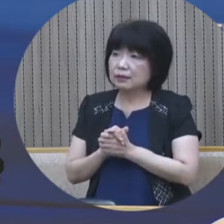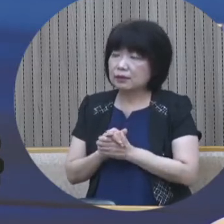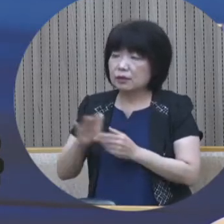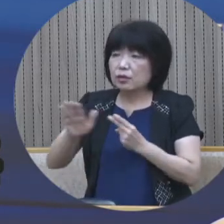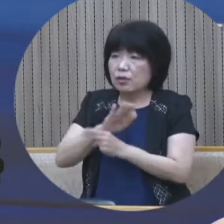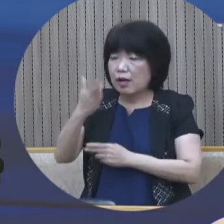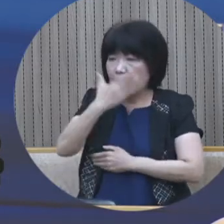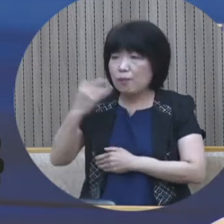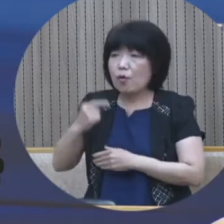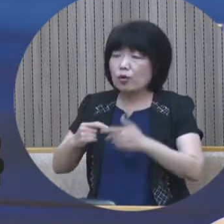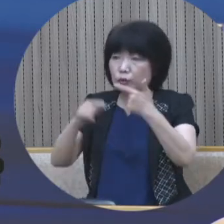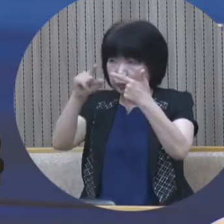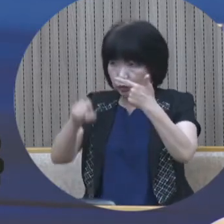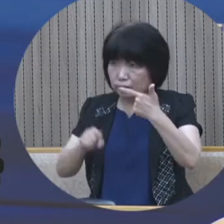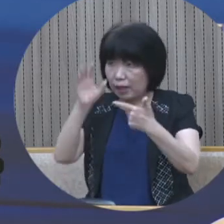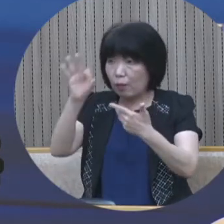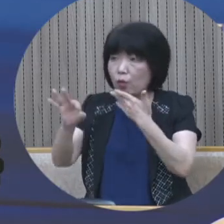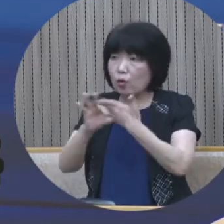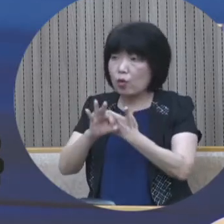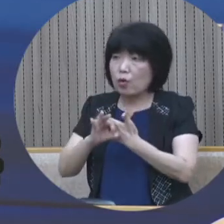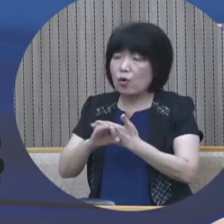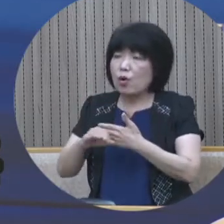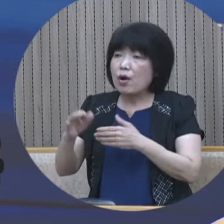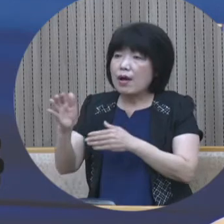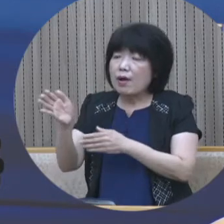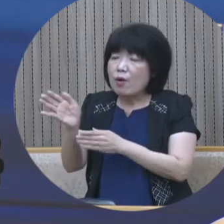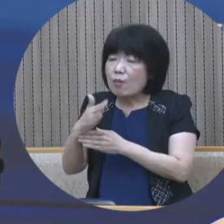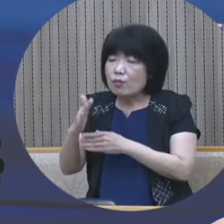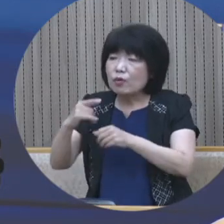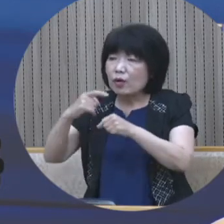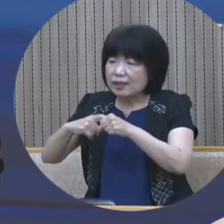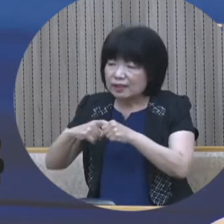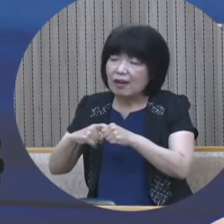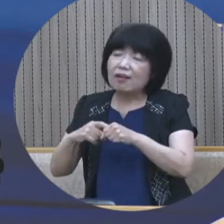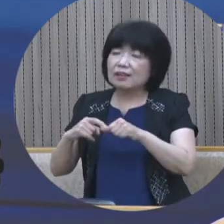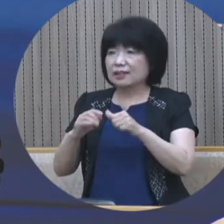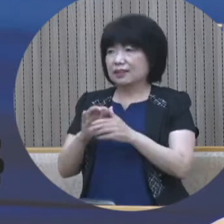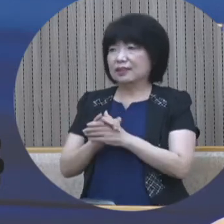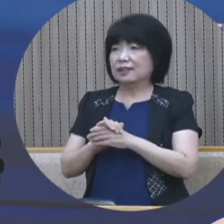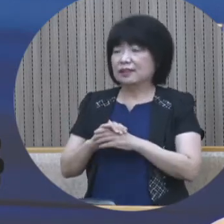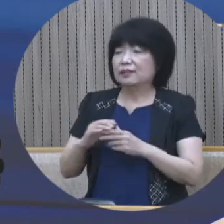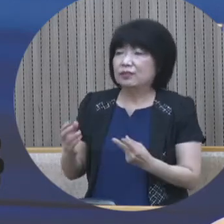요한복음 6장에 보면 오병이어의 이적이 나오잖아요.